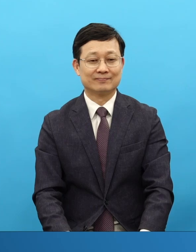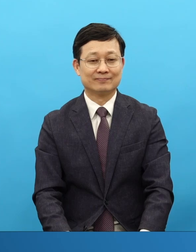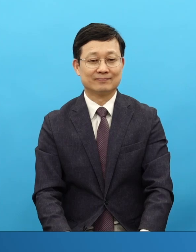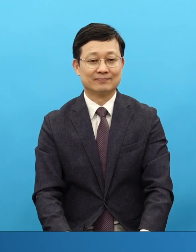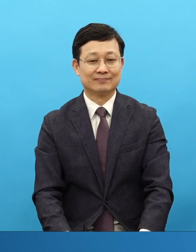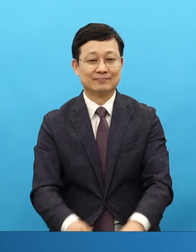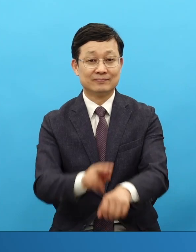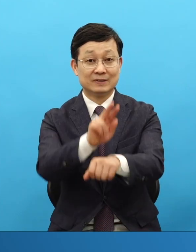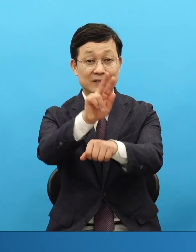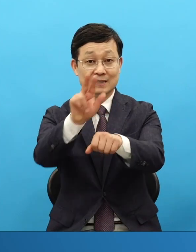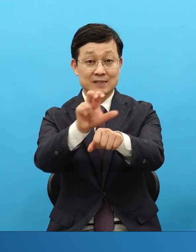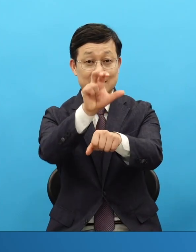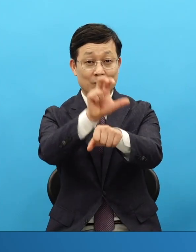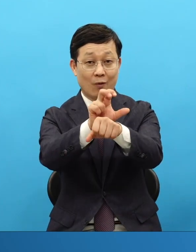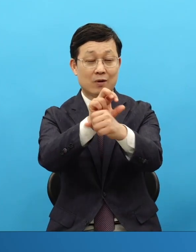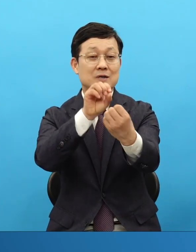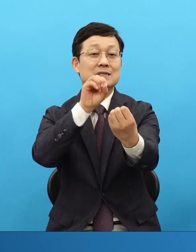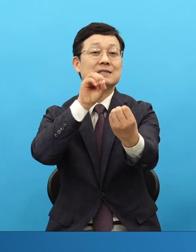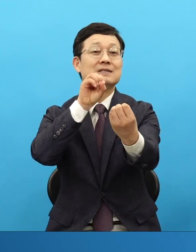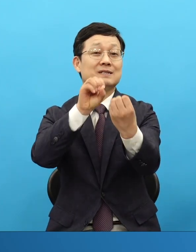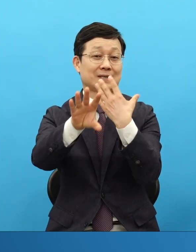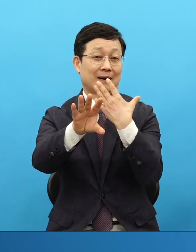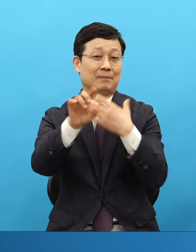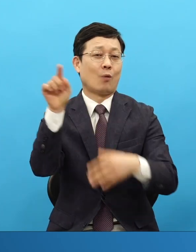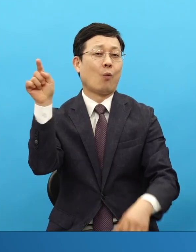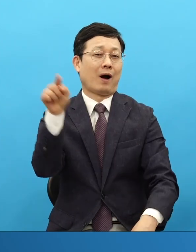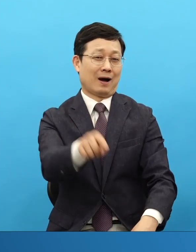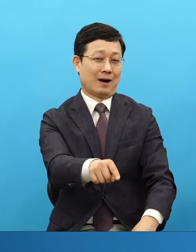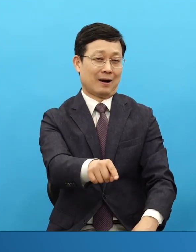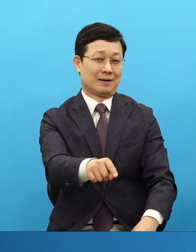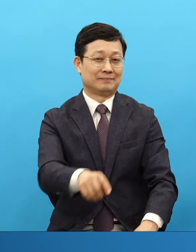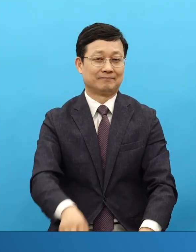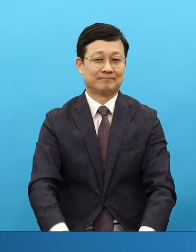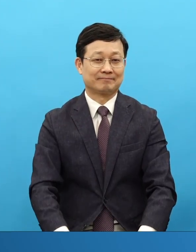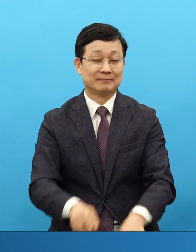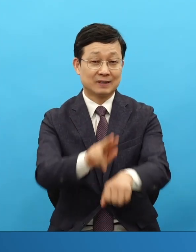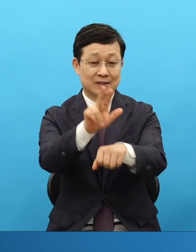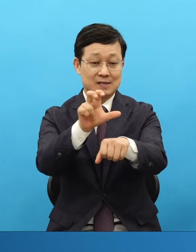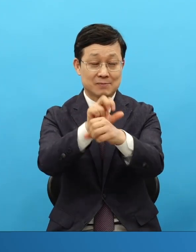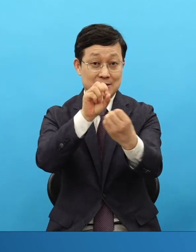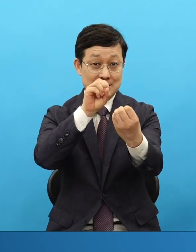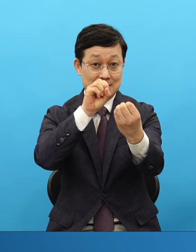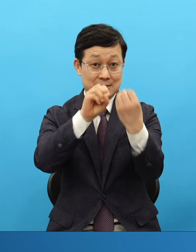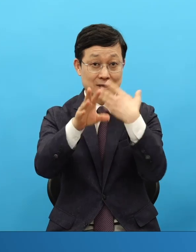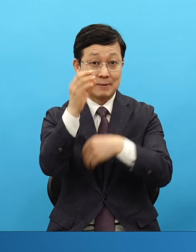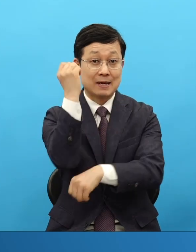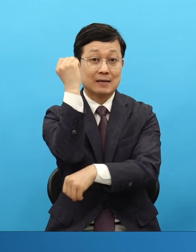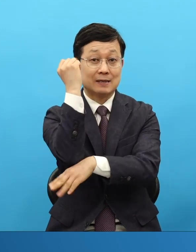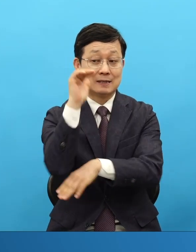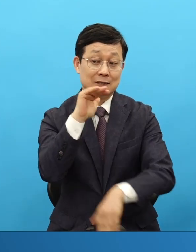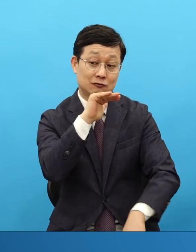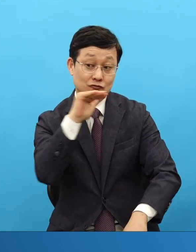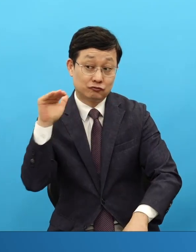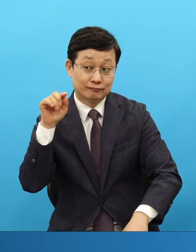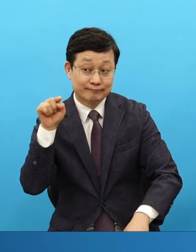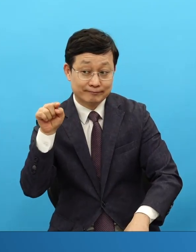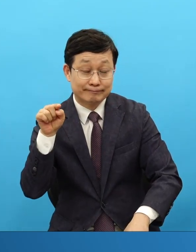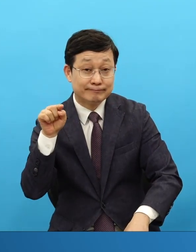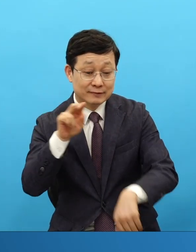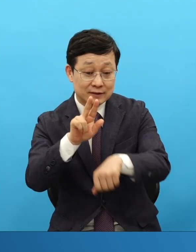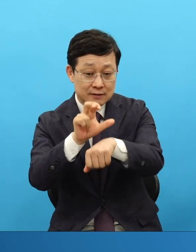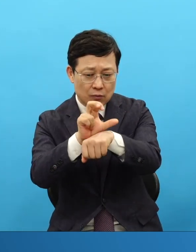이게 오는 겁니다. This will come. 이거는 응답의 기준입니다. This is the standard of answers. 사람이 할 수